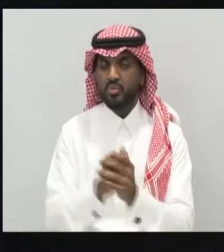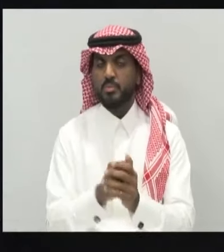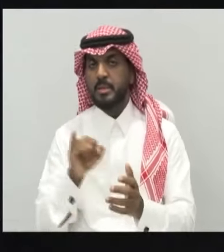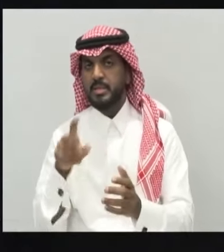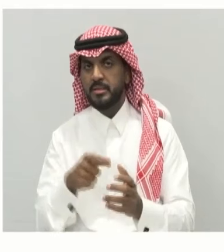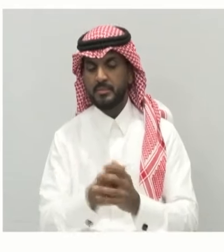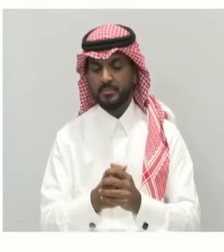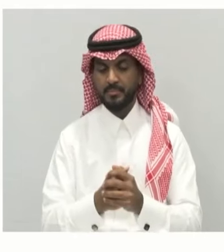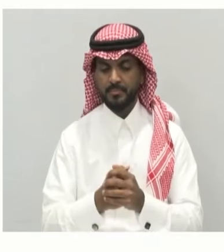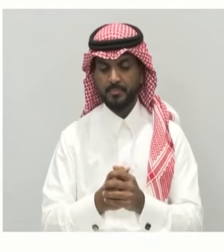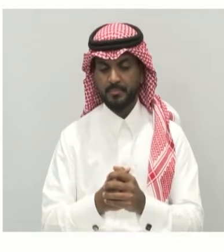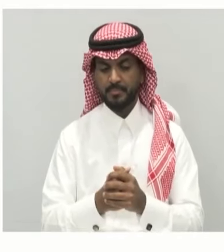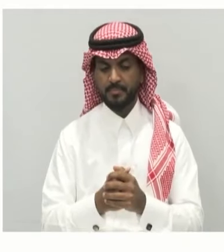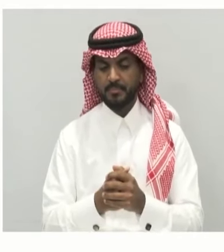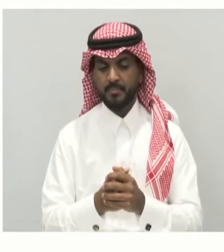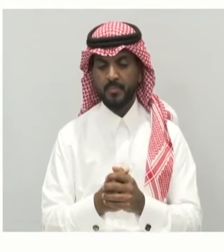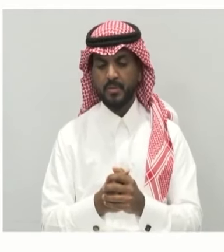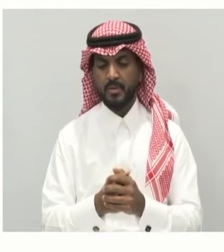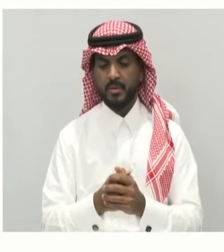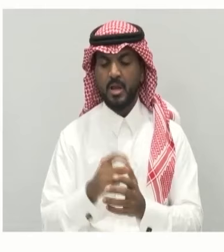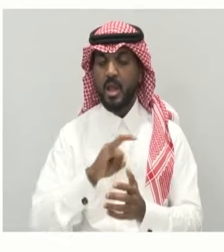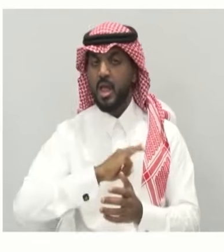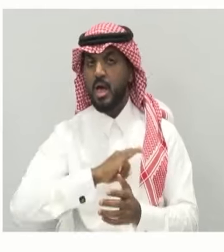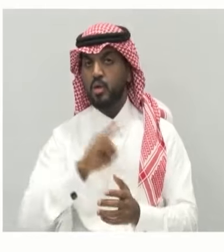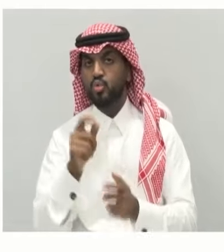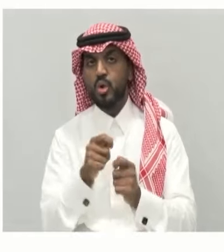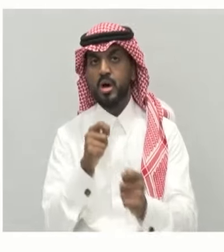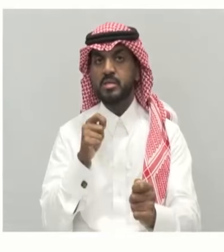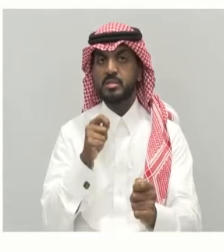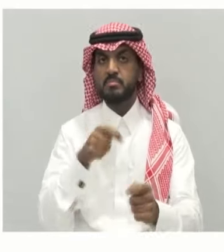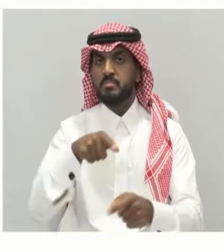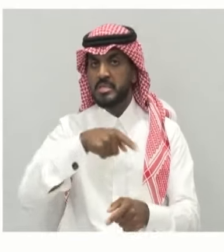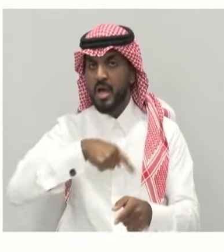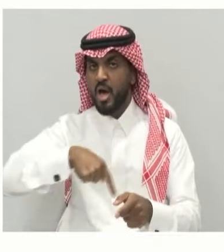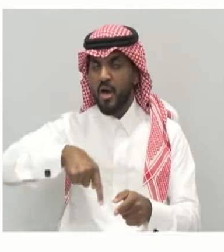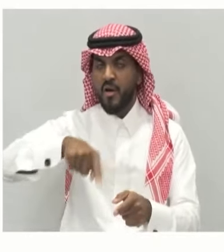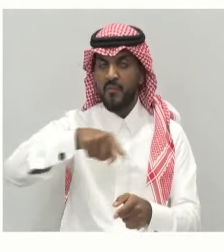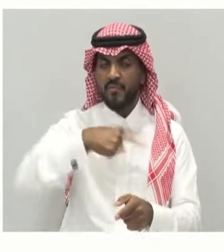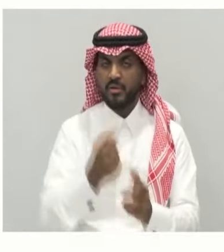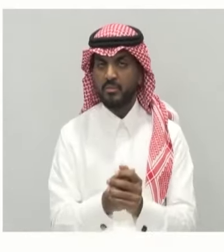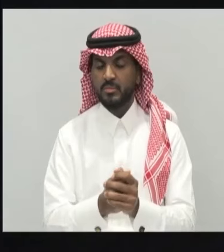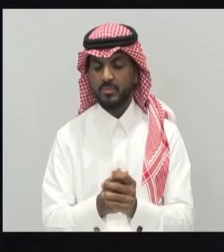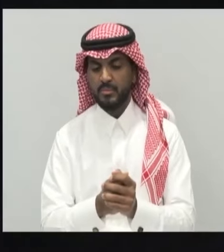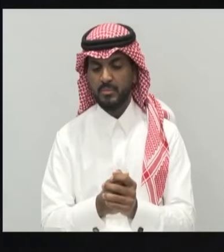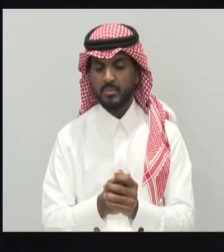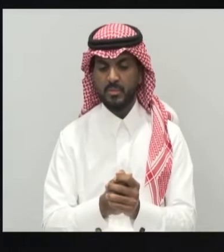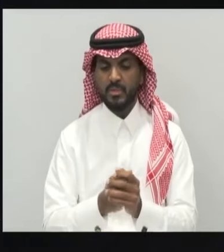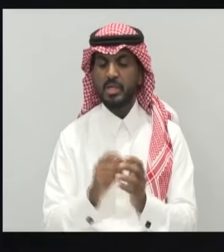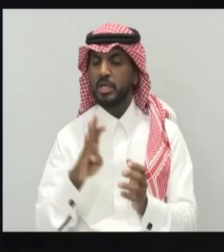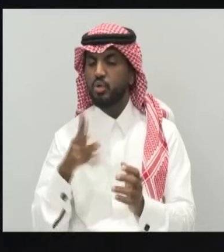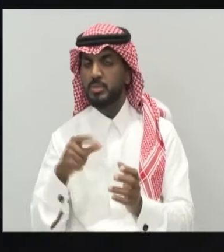بارك الله فيكم طيب لا تقاس بها المساف المسافه حول المضمار ما نستطيع نستخدم قياس